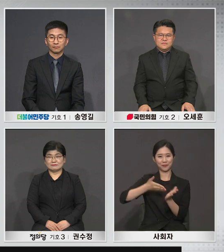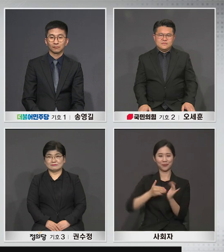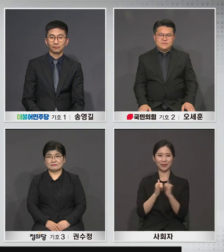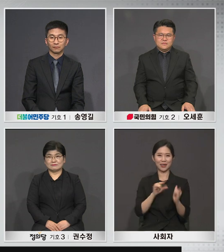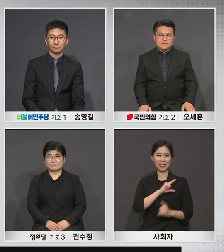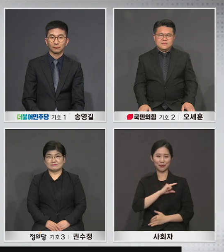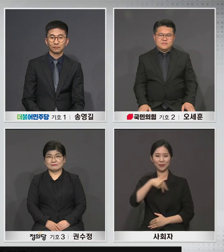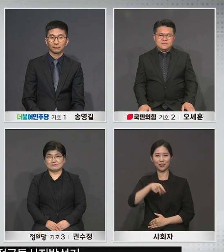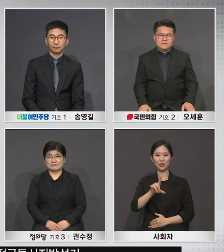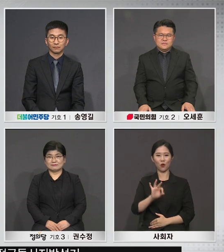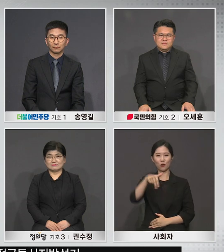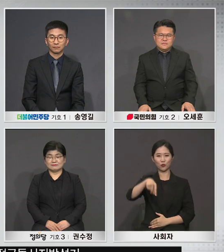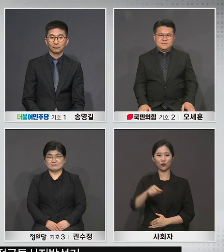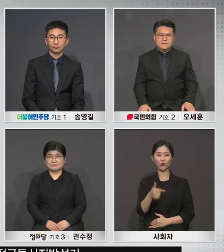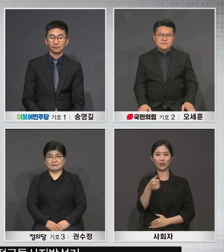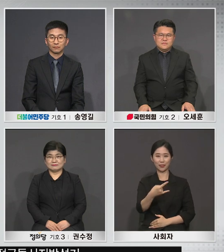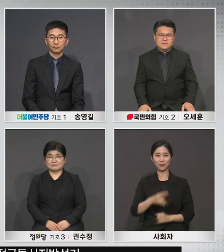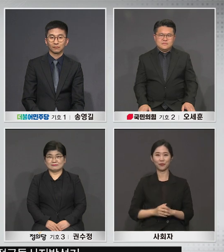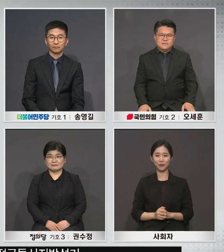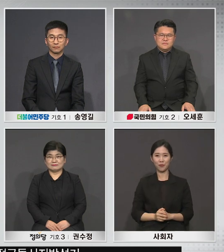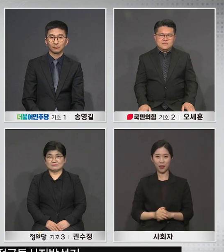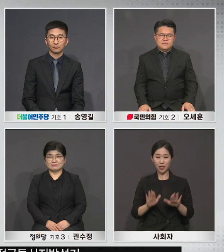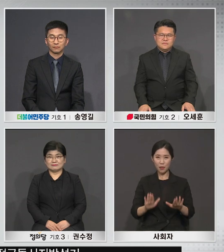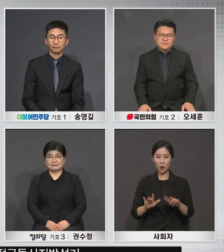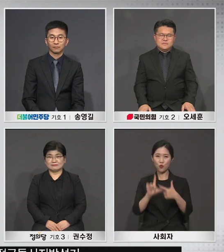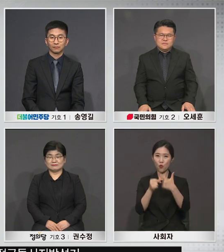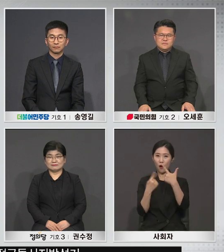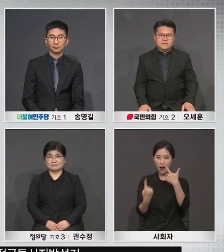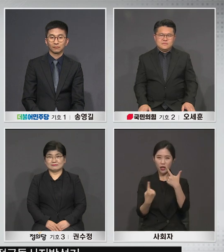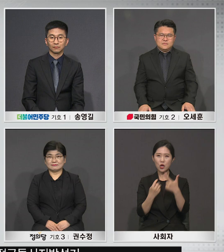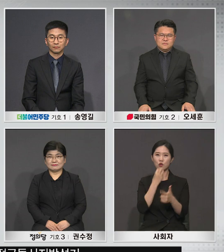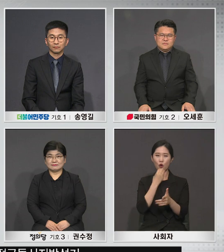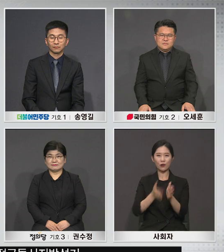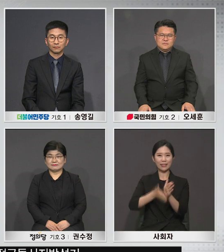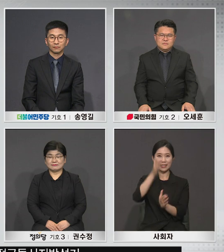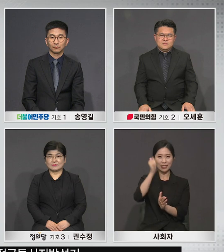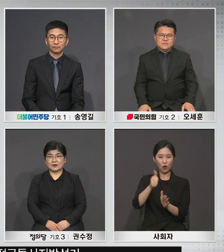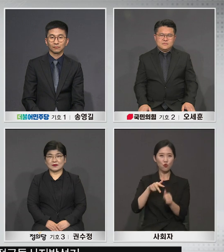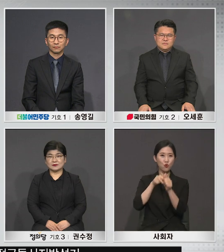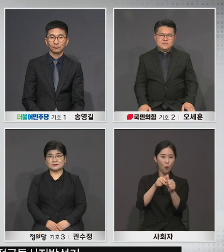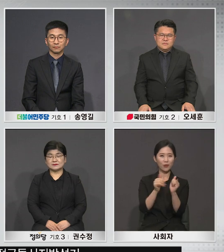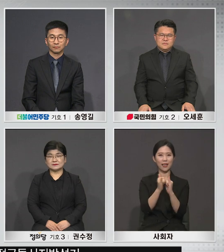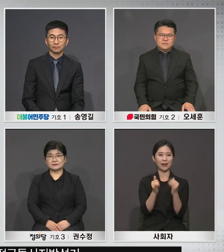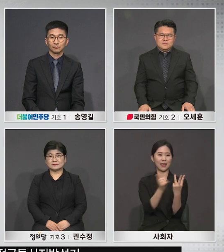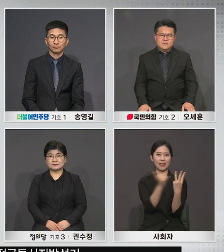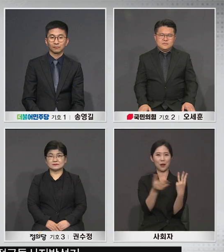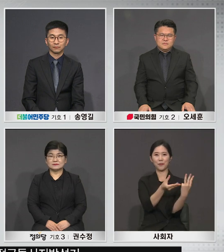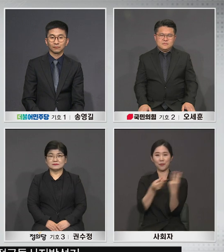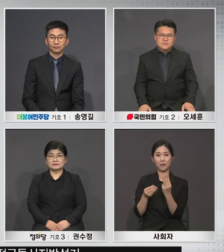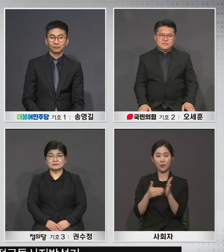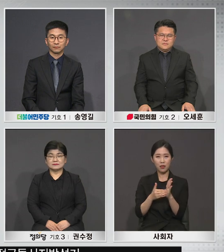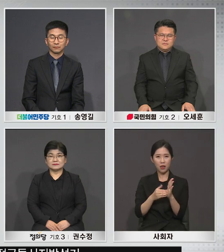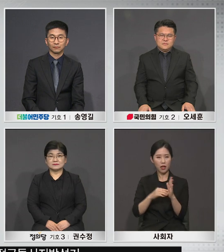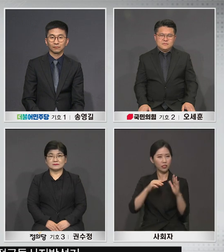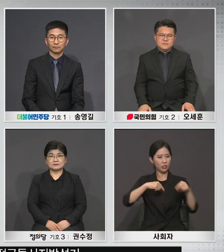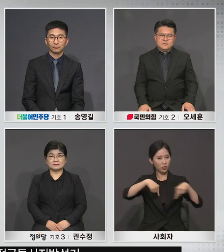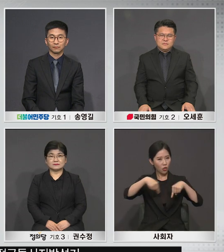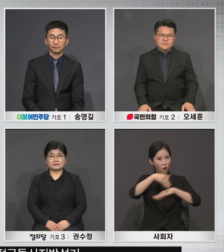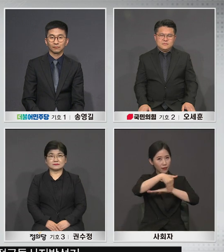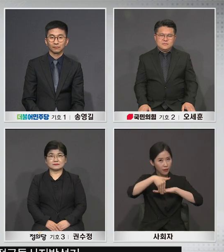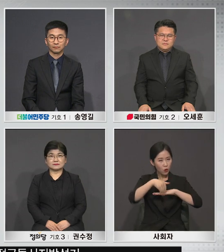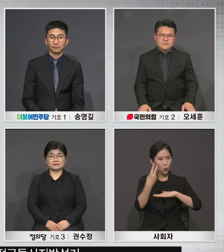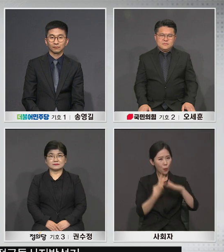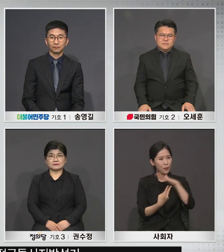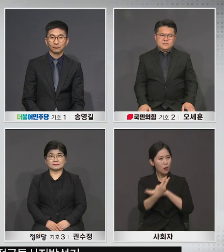서울특별시장 선거 후보로 나선 3분의 후보들 모셨는데요. 후보자분들의 정책과 비전 등에 대해서